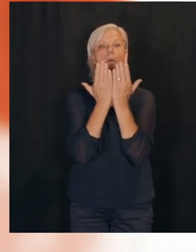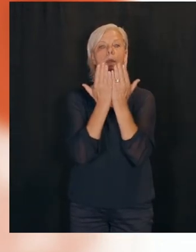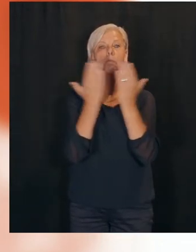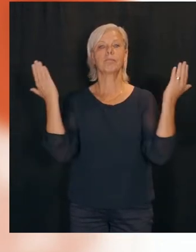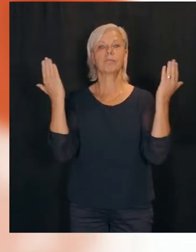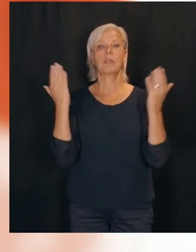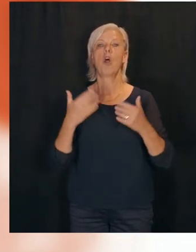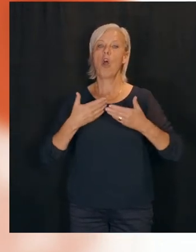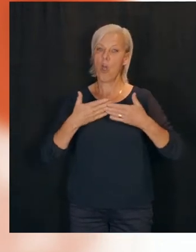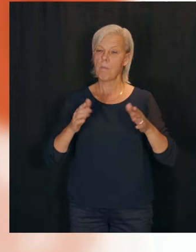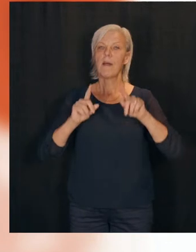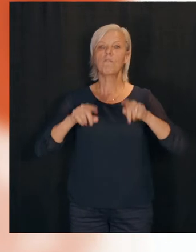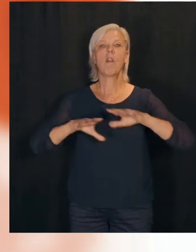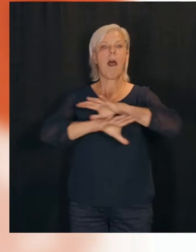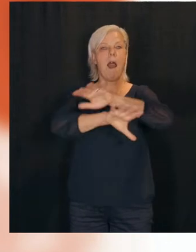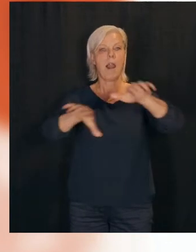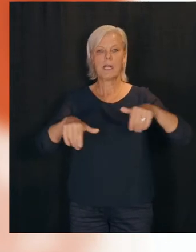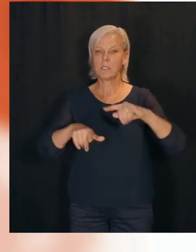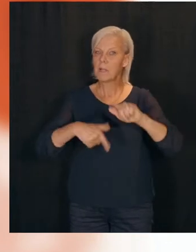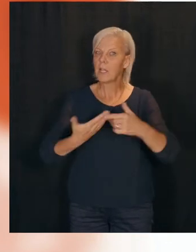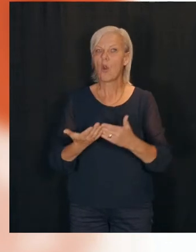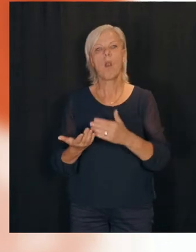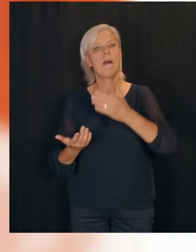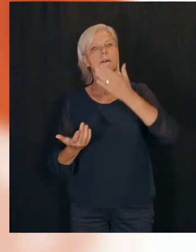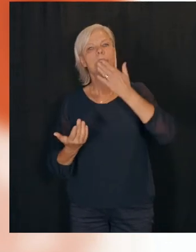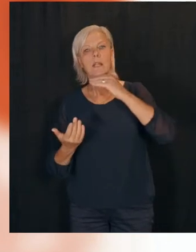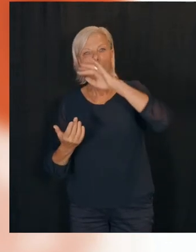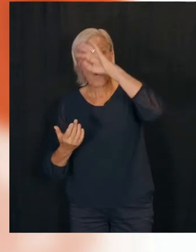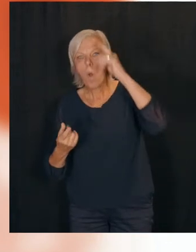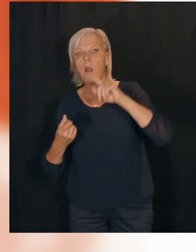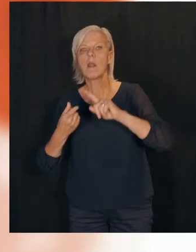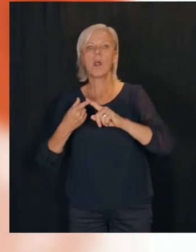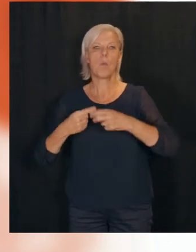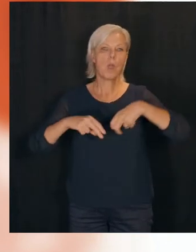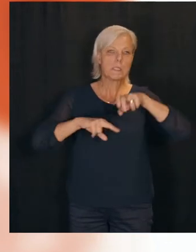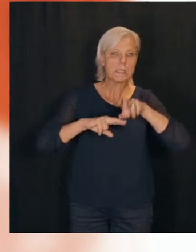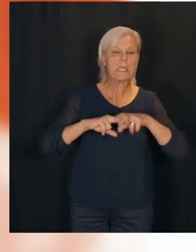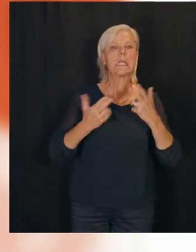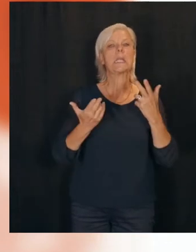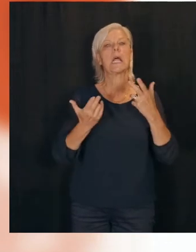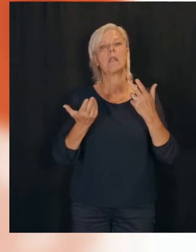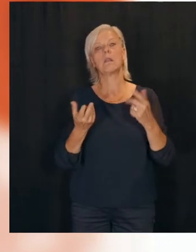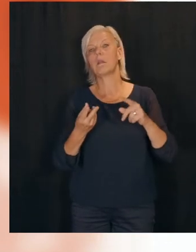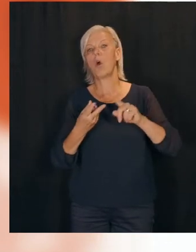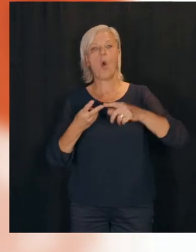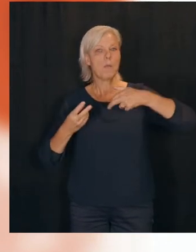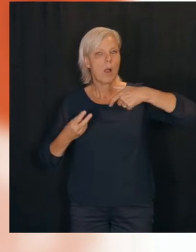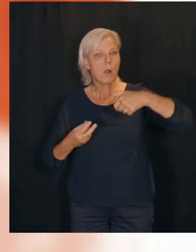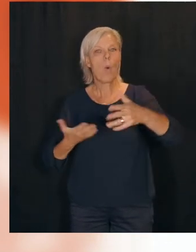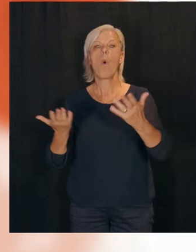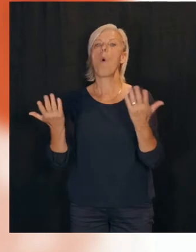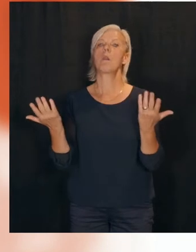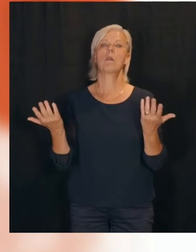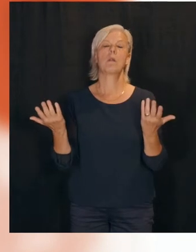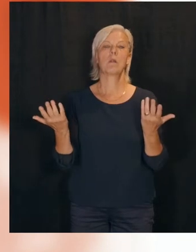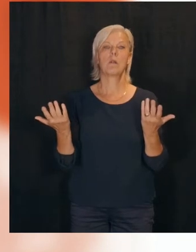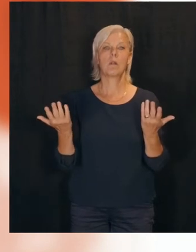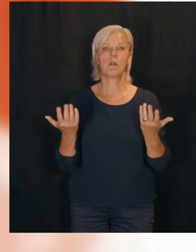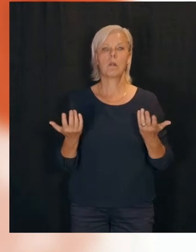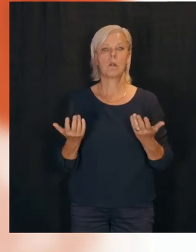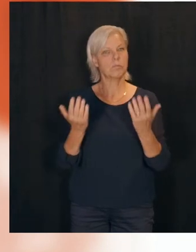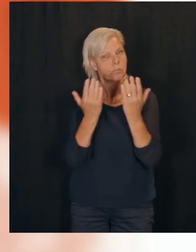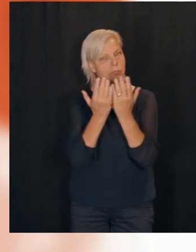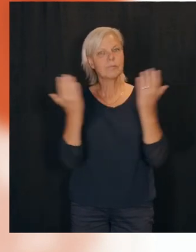för alla. Oavsett vilken ålder man har, om man råkar sitta ner eller om man går,